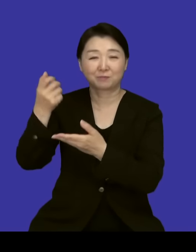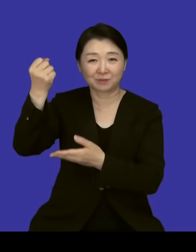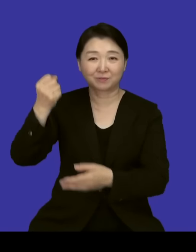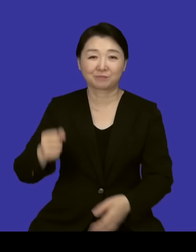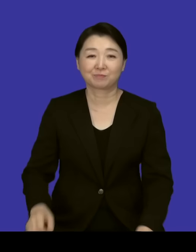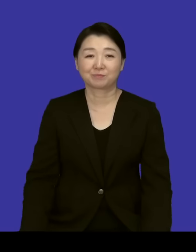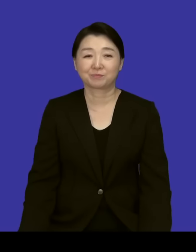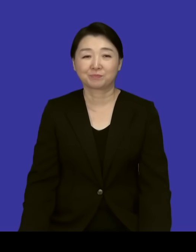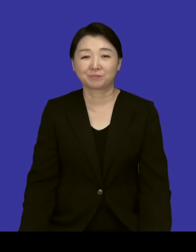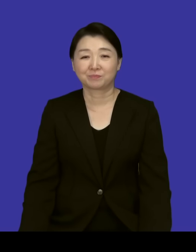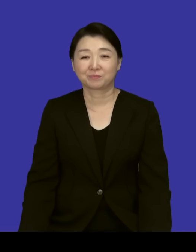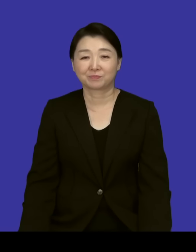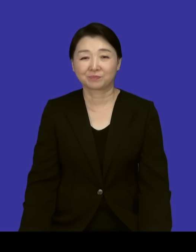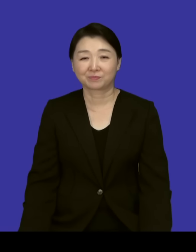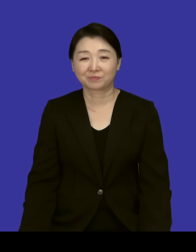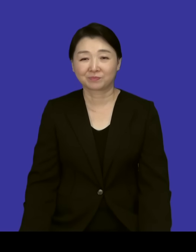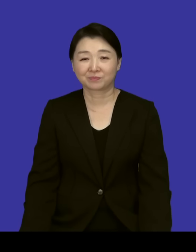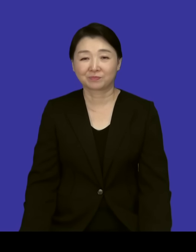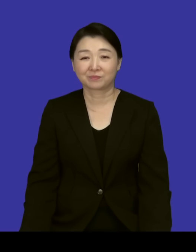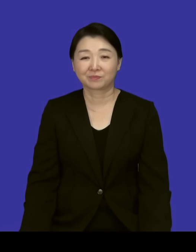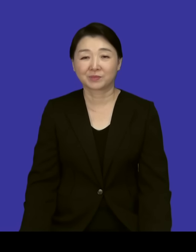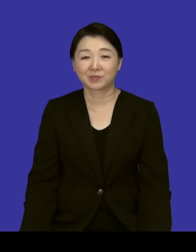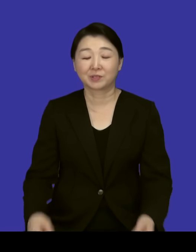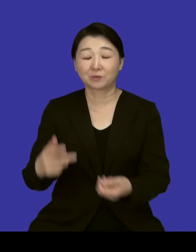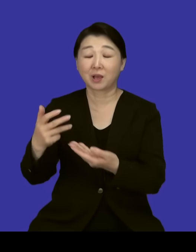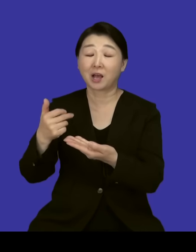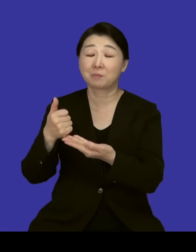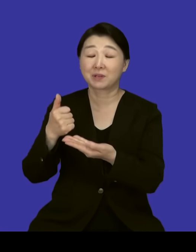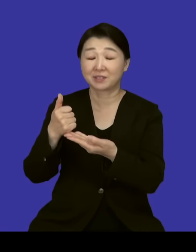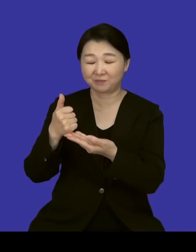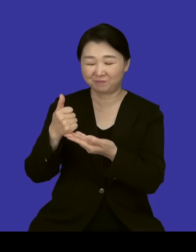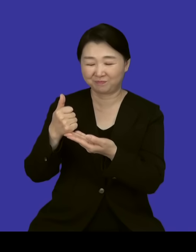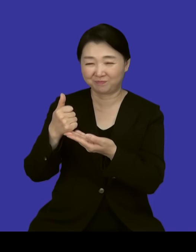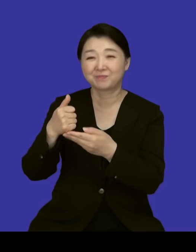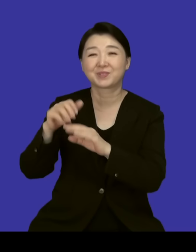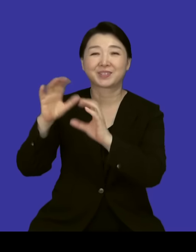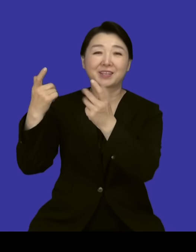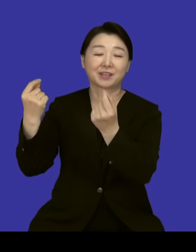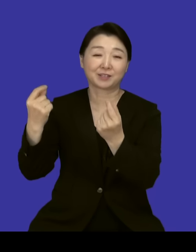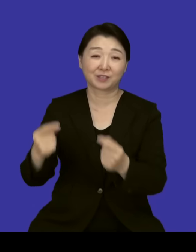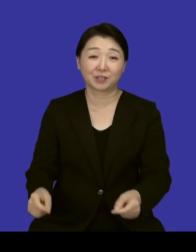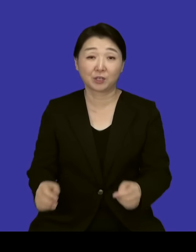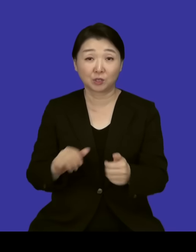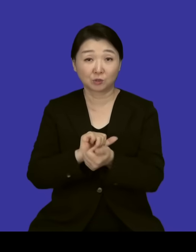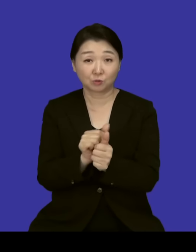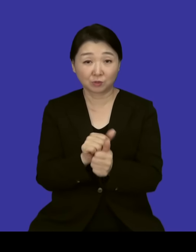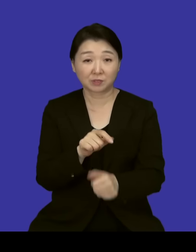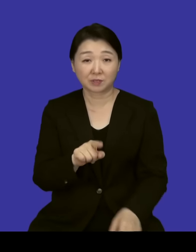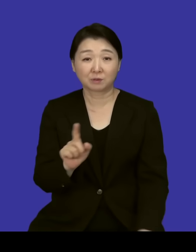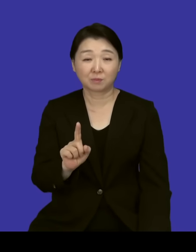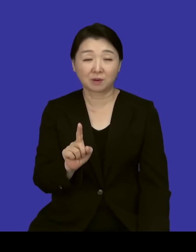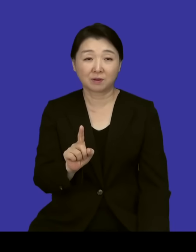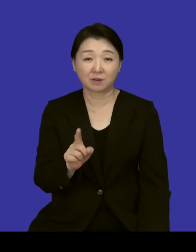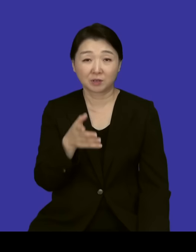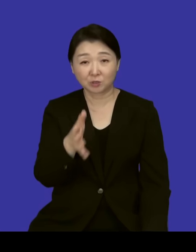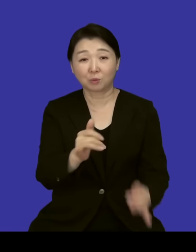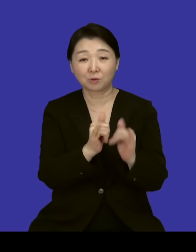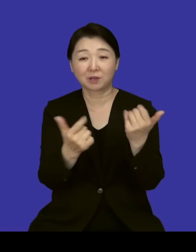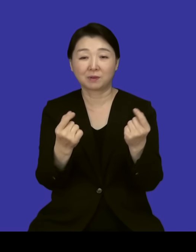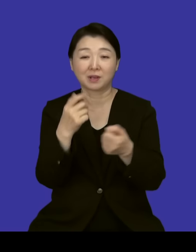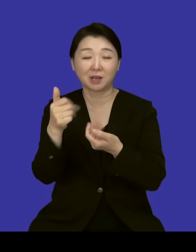편하더라고요. 저는 그렇게 하고 있습니다. 그게 또 하나님의 메커니즘이기도 예, 한 것 예. 같아요. 네. 네. 주식이란 거를 이렇게